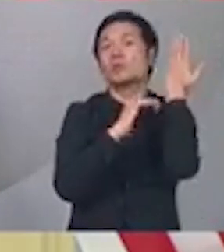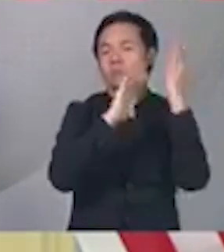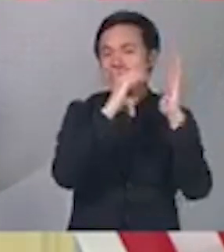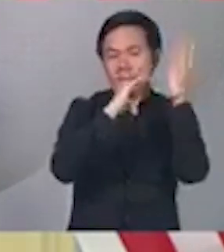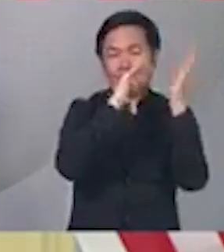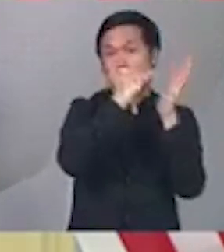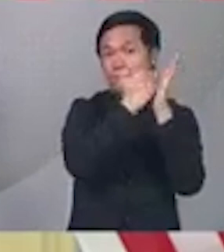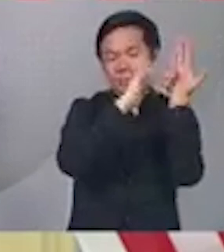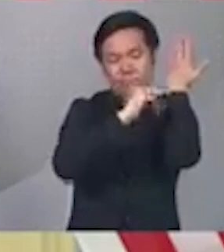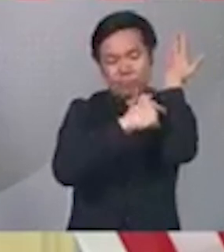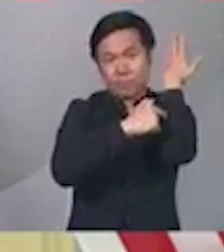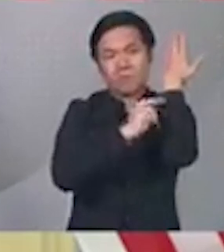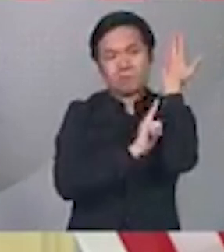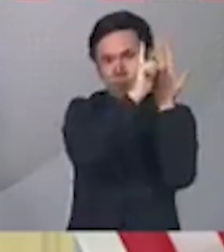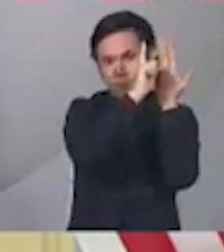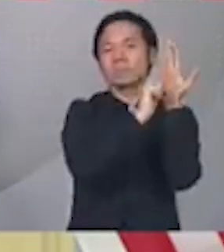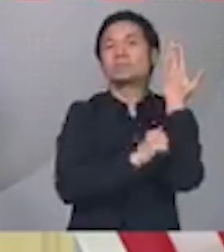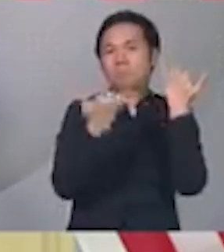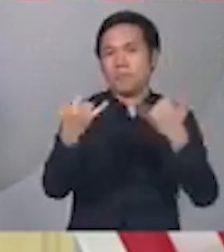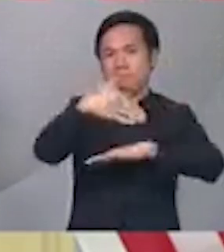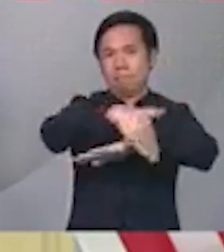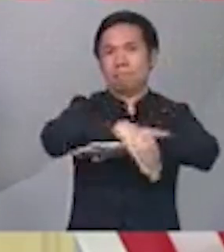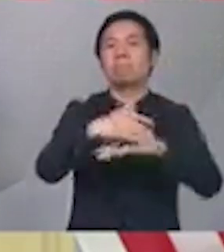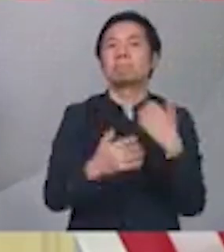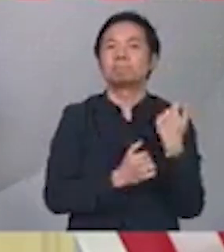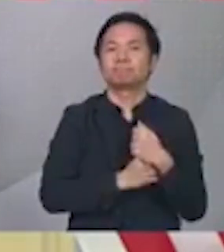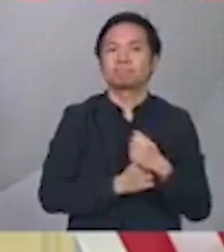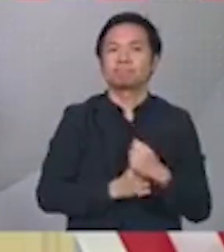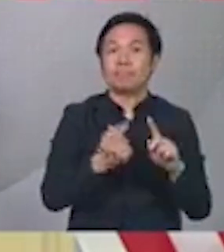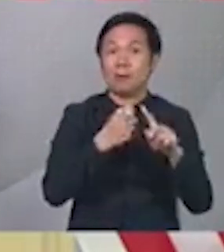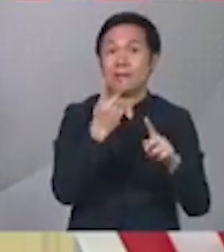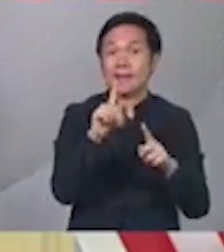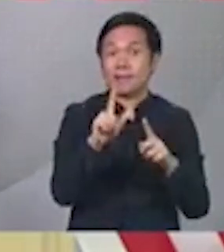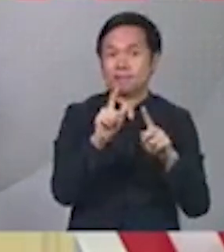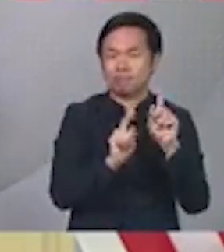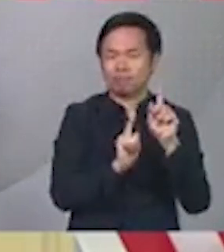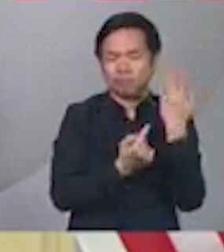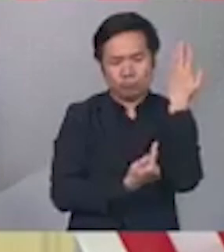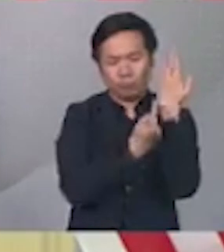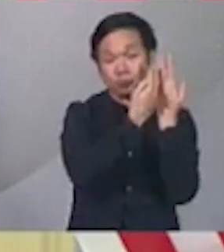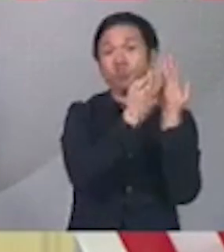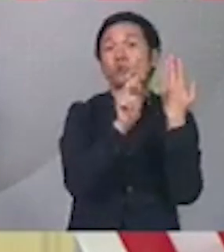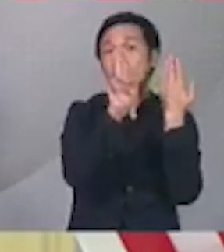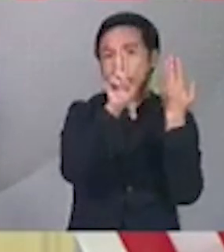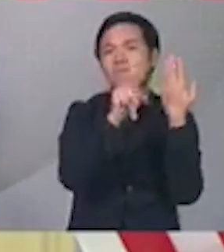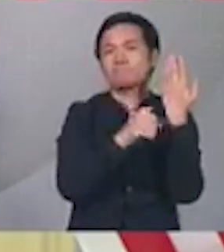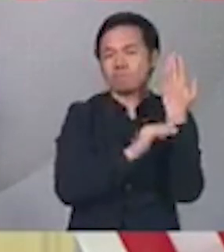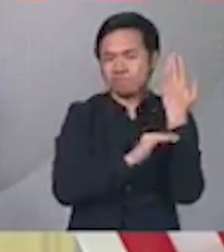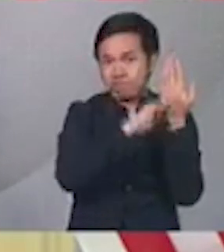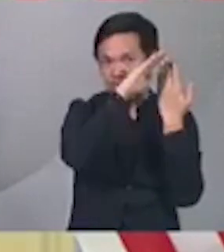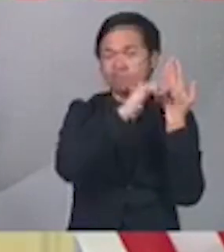Ara malam ini dan apabila sampai ke jodoh Utara